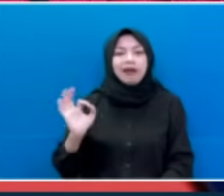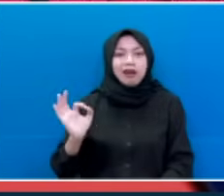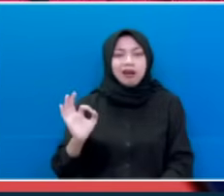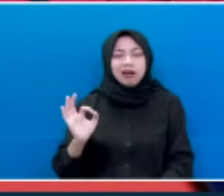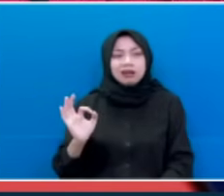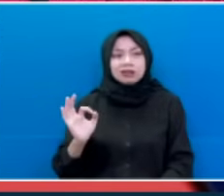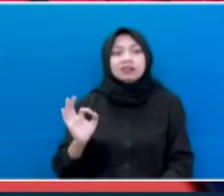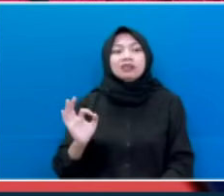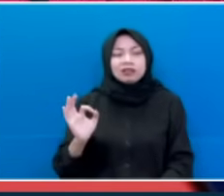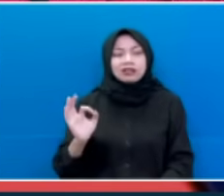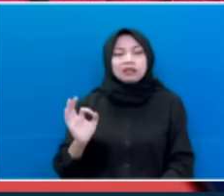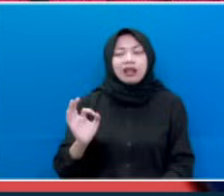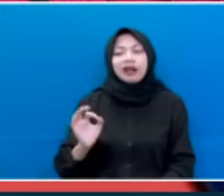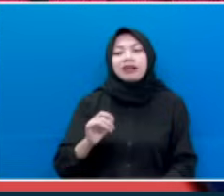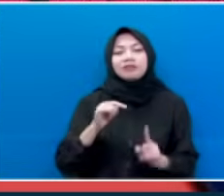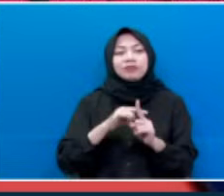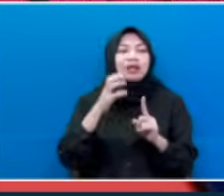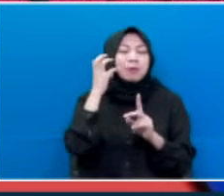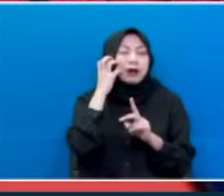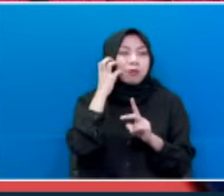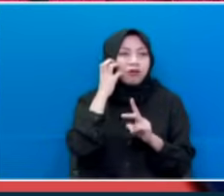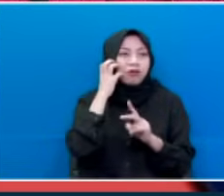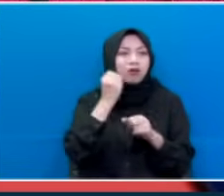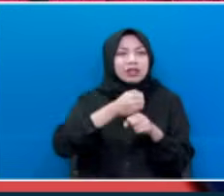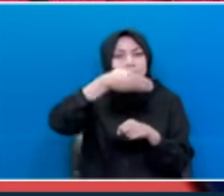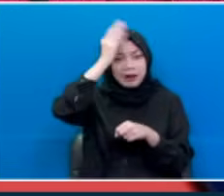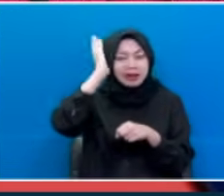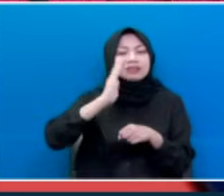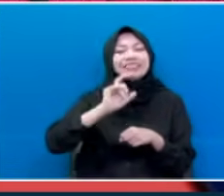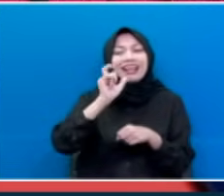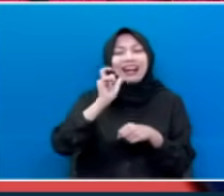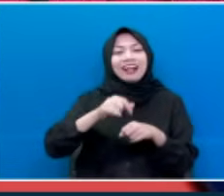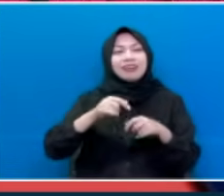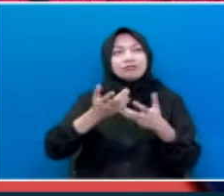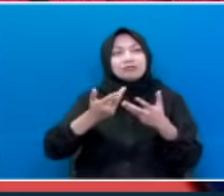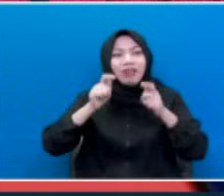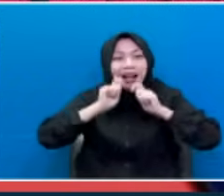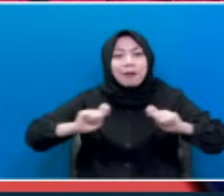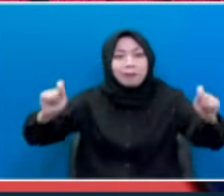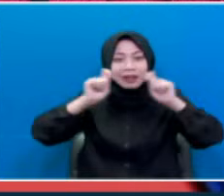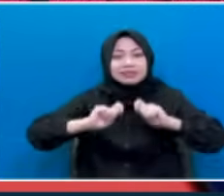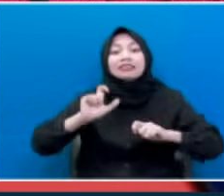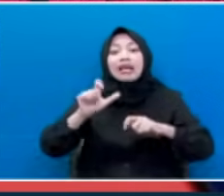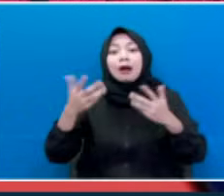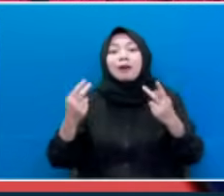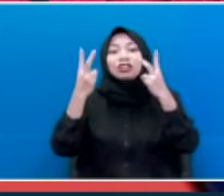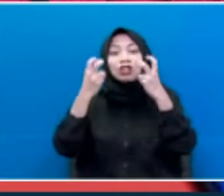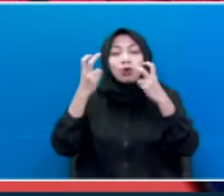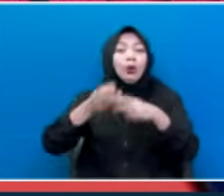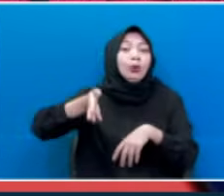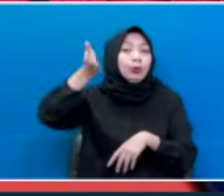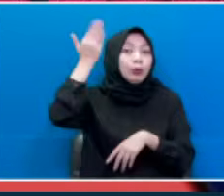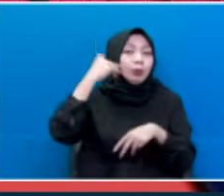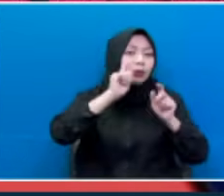saya produksi narasinya sekarang pindah platform ke tiktok yang dulunya media sosial seperti Instagram